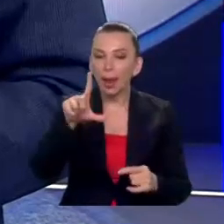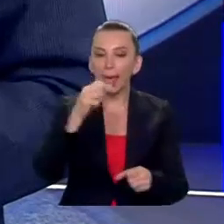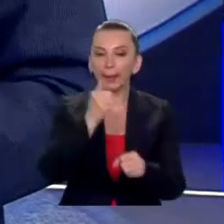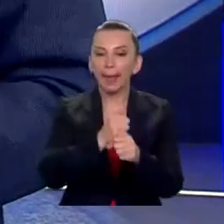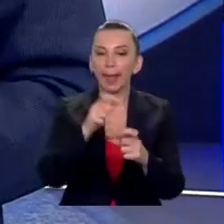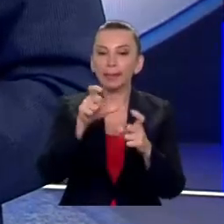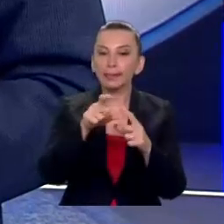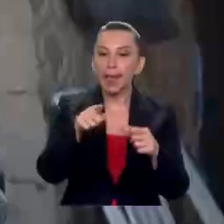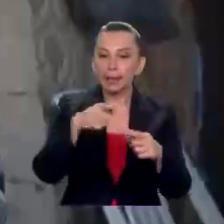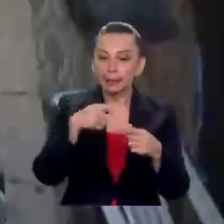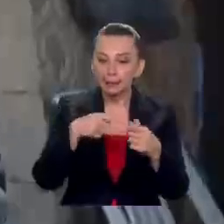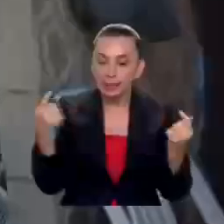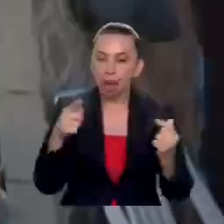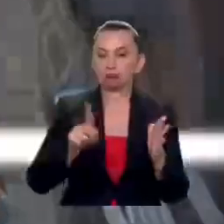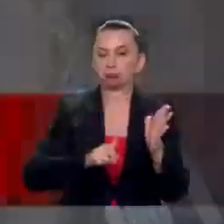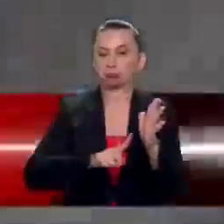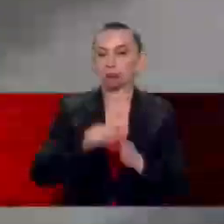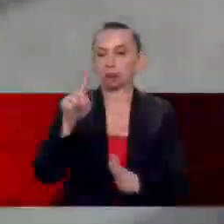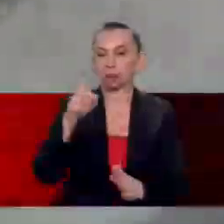yazdırdı.